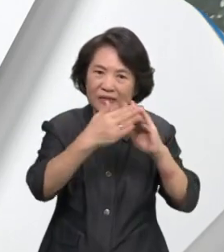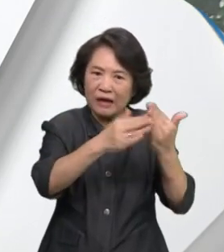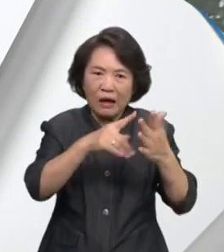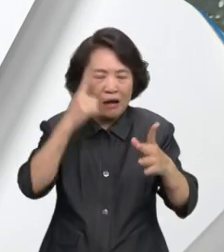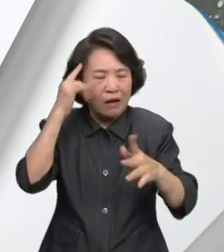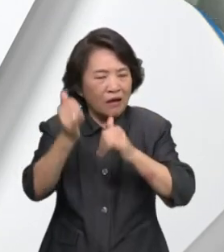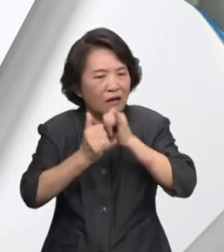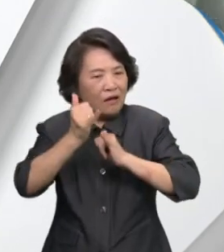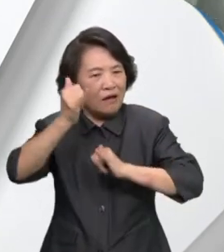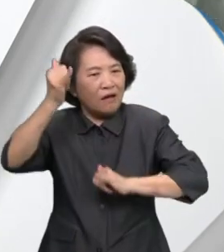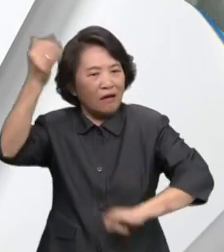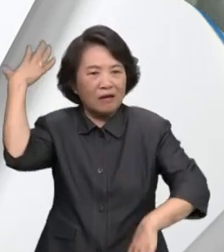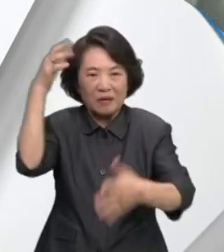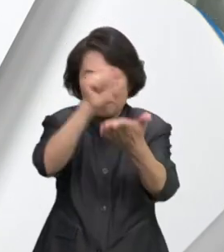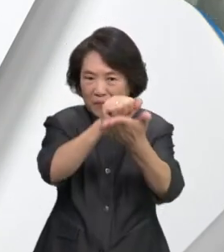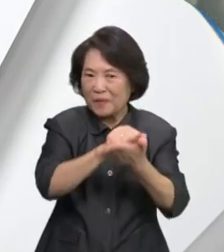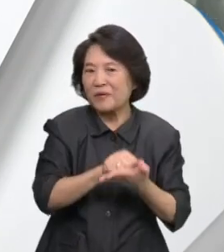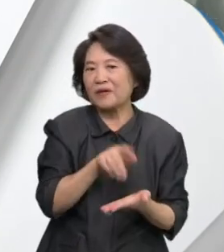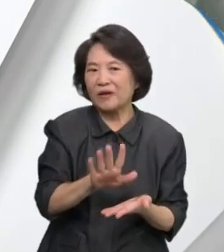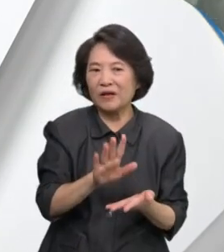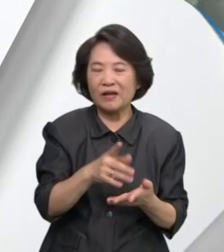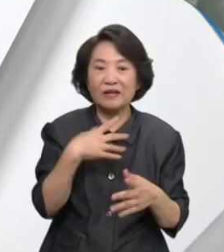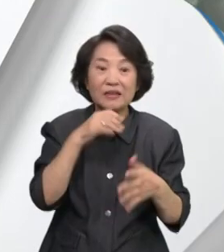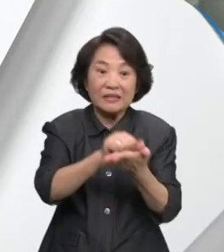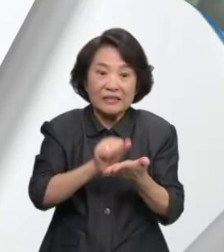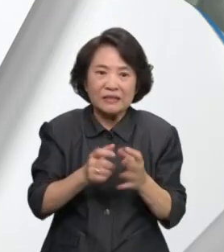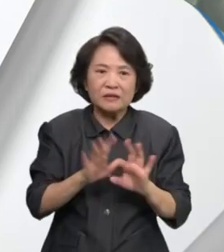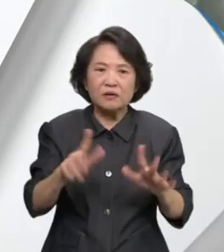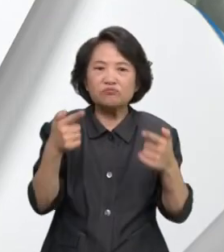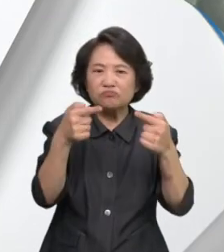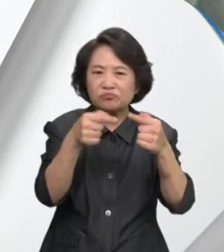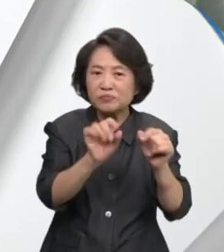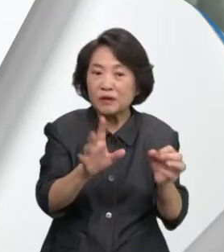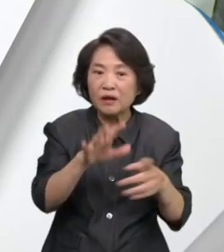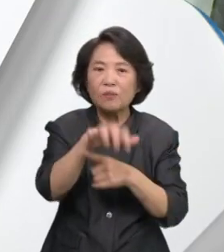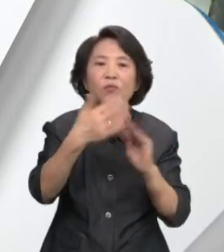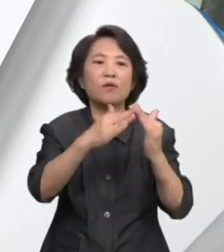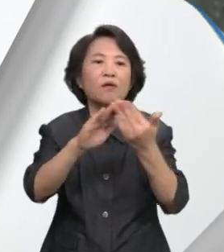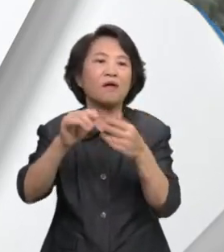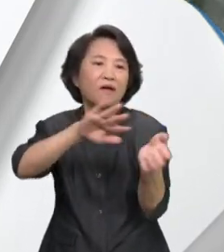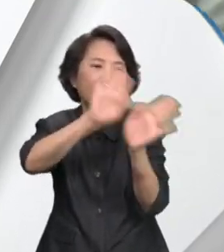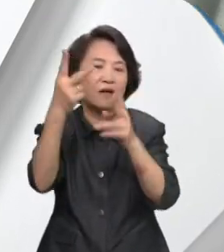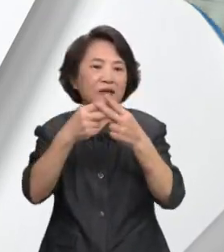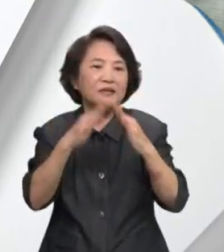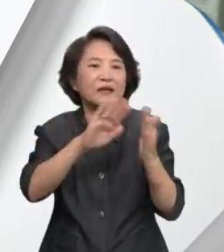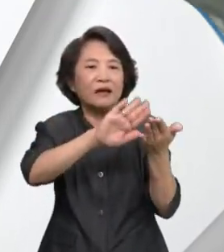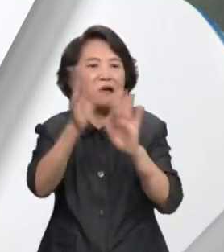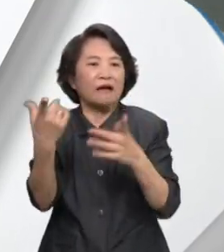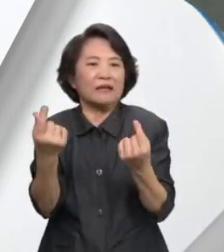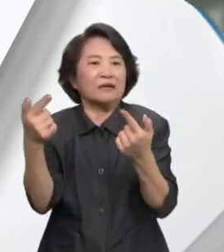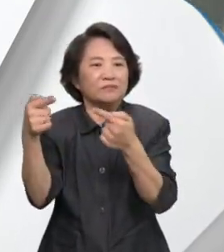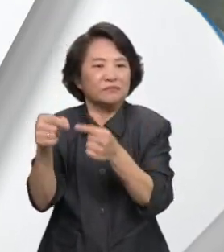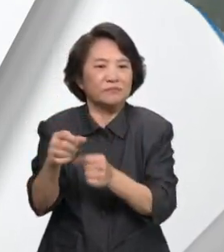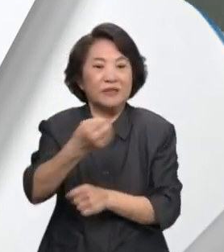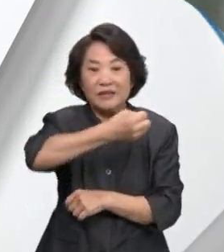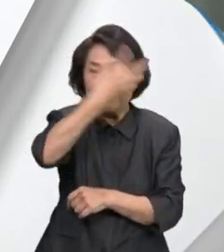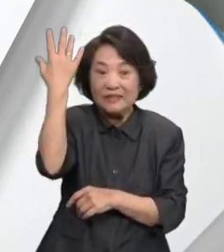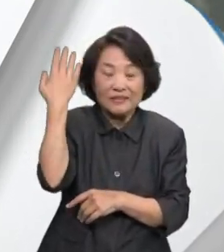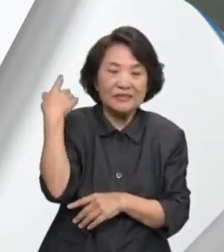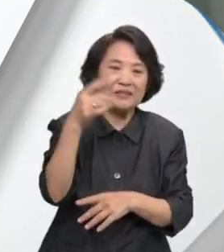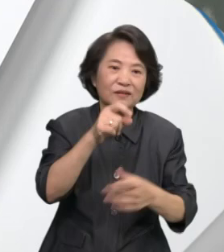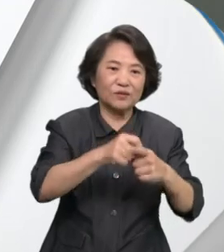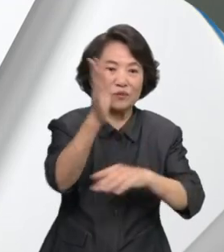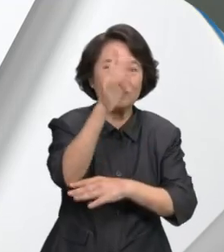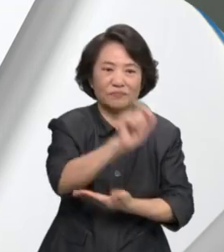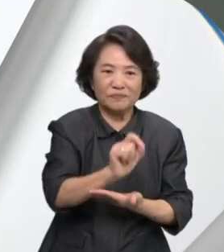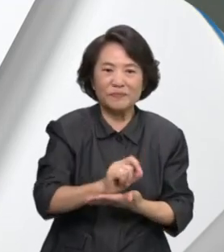庄嘅一点一滴嘅人事景物，记录到慢慢的小石头嘅田庄风景同客庄风情。对后生时节做公务人员，